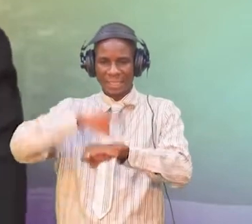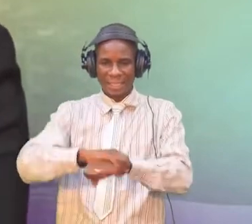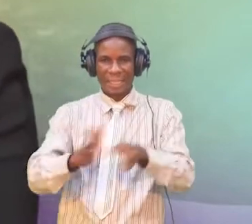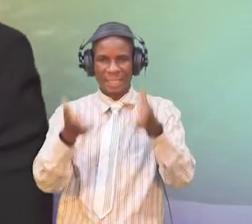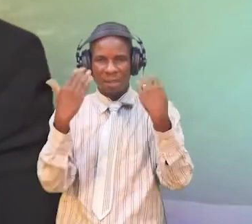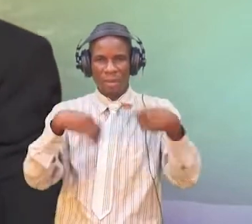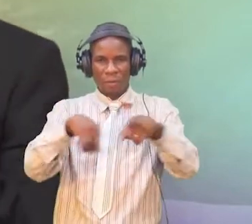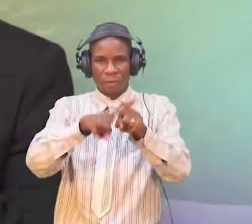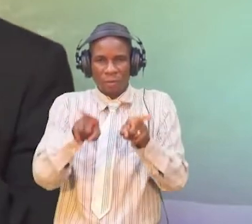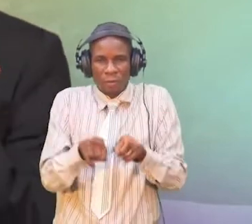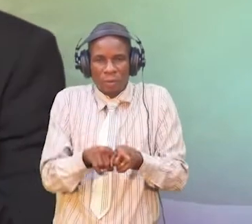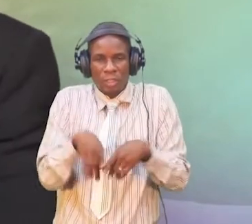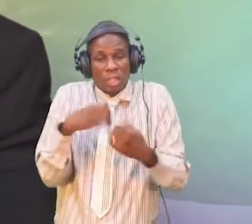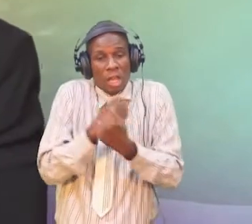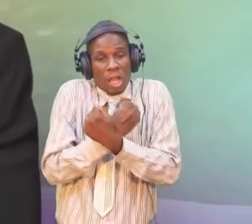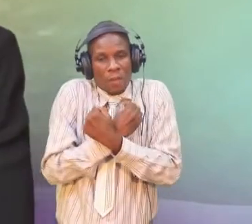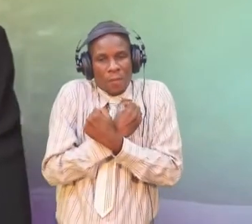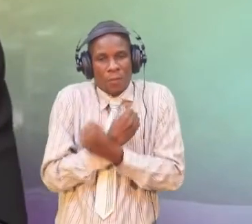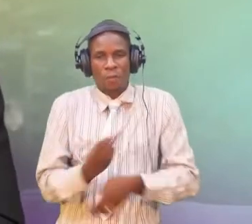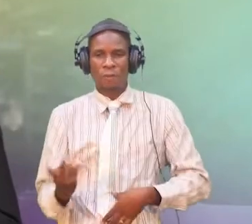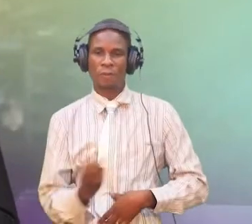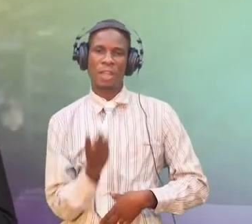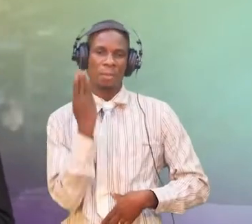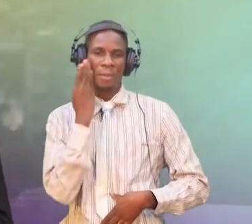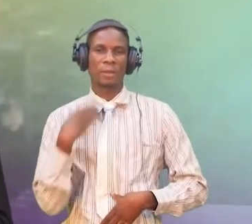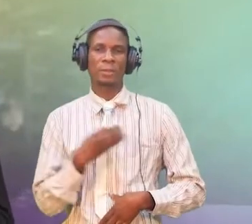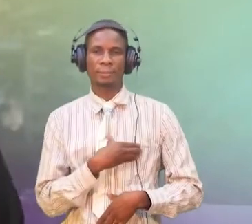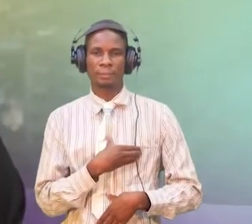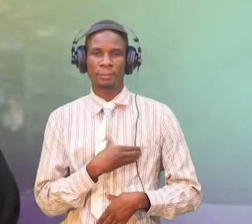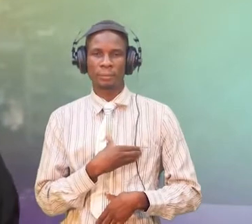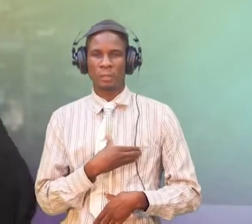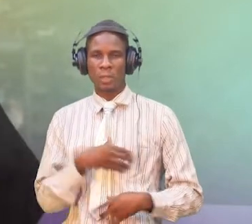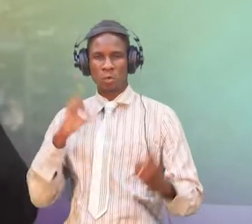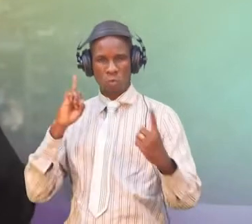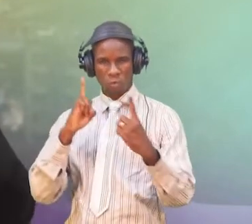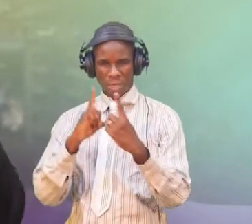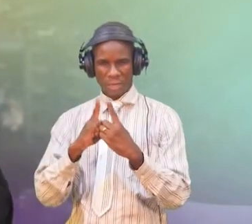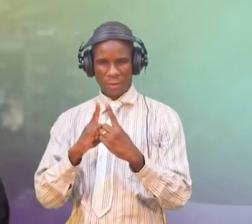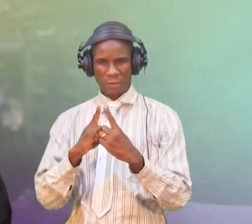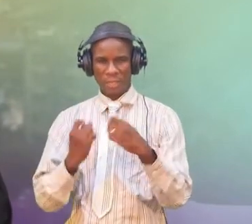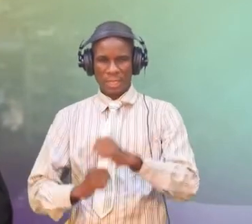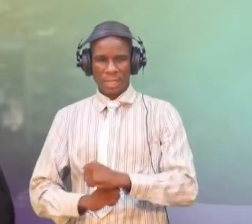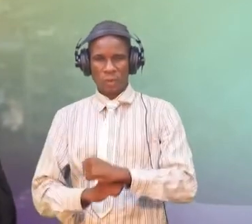loboko kolekisa na loboko na lipeka kosimbana mpe koyambana